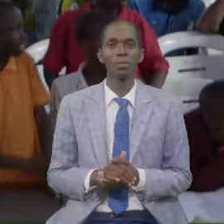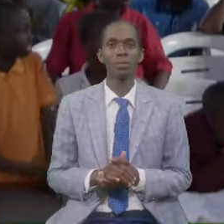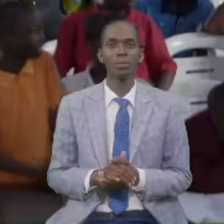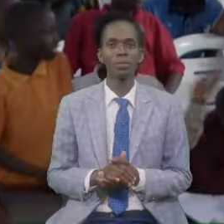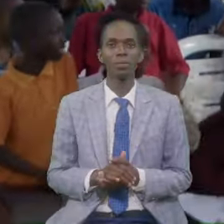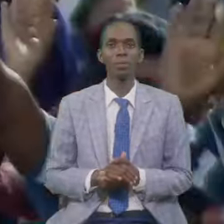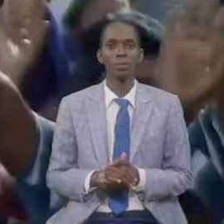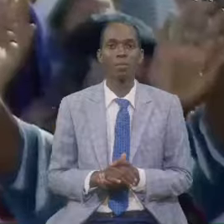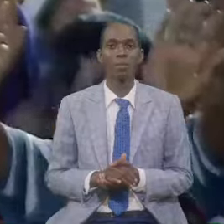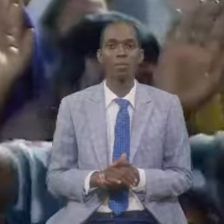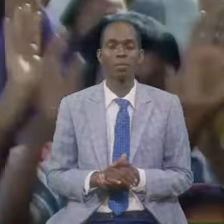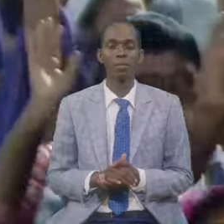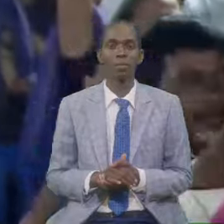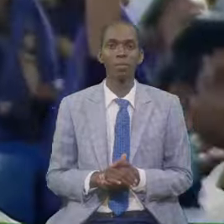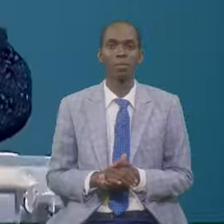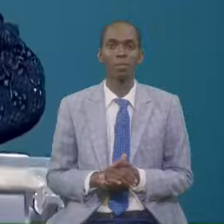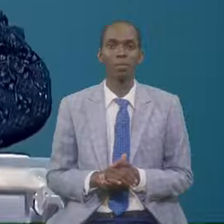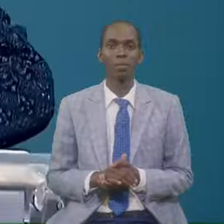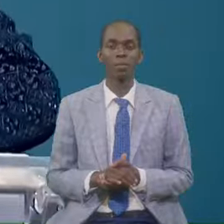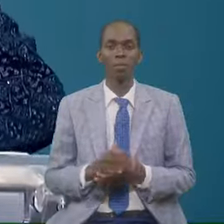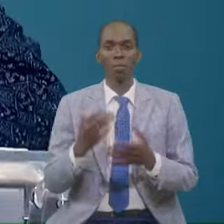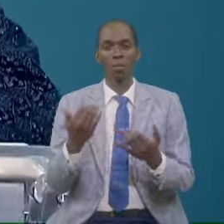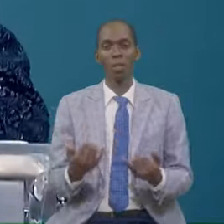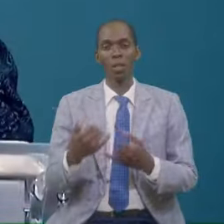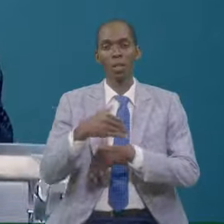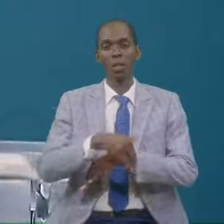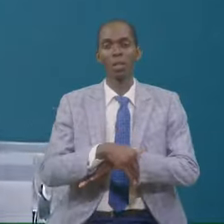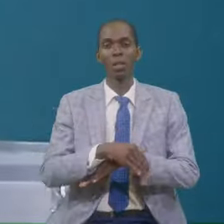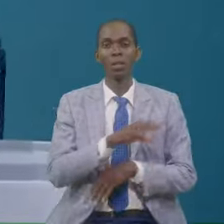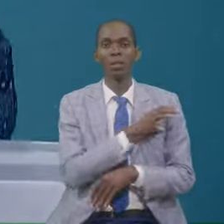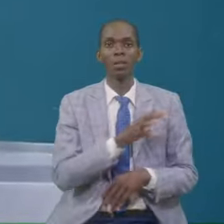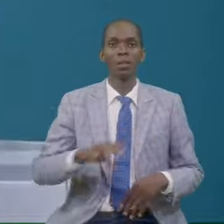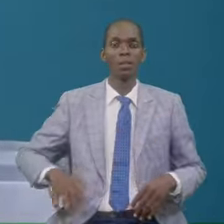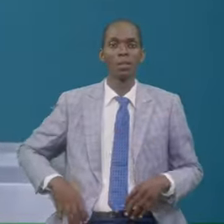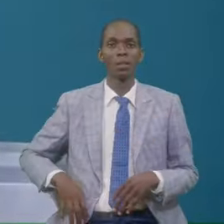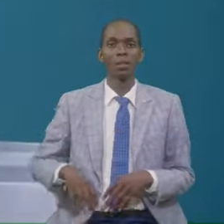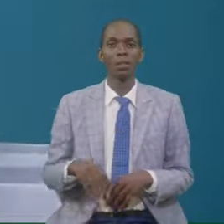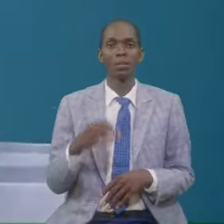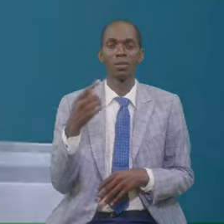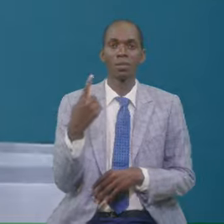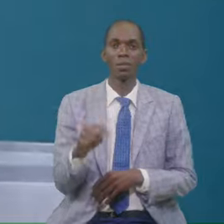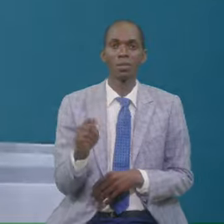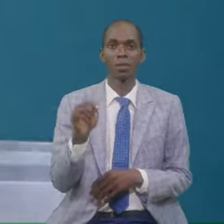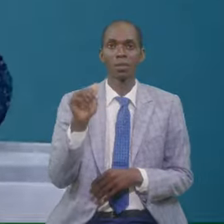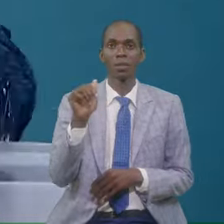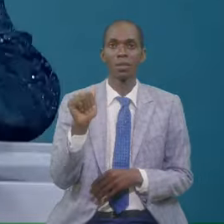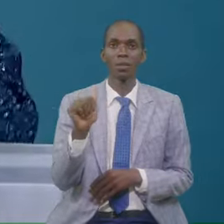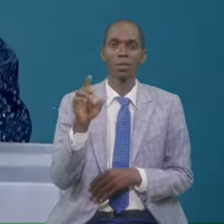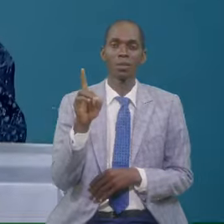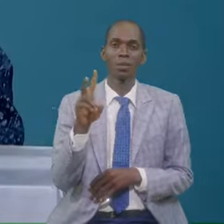ఆమేన్. Tonight Christ the advocate. ఈ రాత్రి క్రీస్తు మనకు న్యాయవాది.